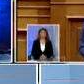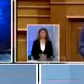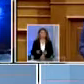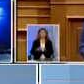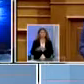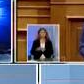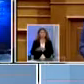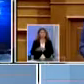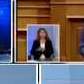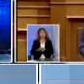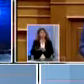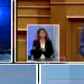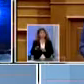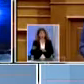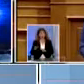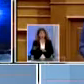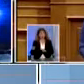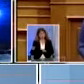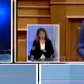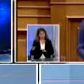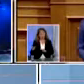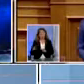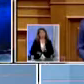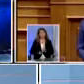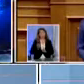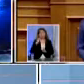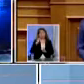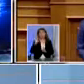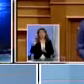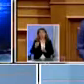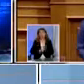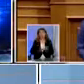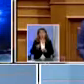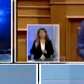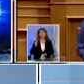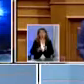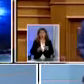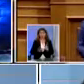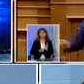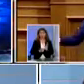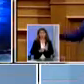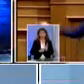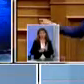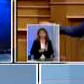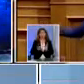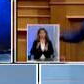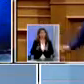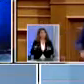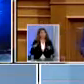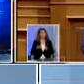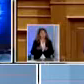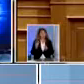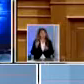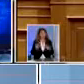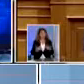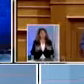κυβέρνηση. Αυτό θα το σκεφτείτε σε αυτό το χρόνο που θα τεθεί το πρώτον, ερώτημα λέω, επειδή, ή θα το συζητάτε καθόλου. Στον αρχικό χρόνο της απόρριψης